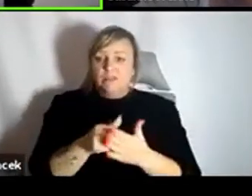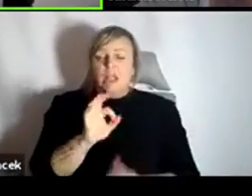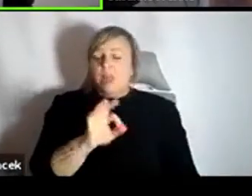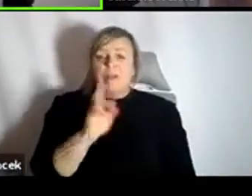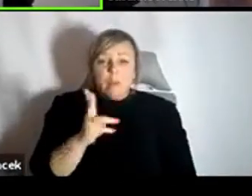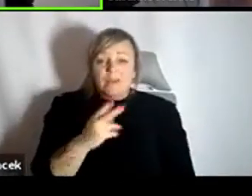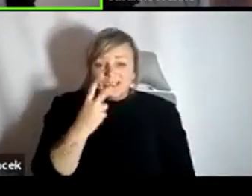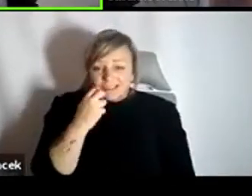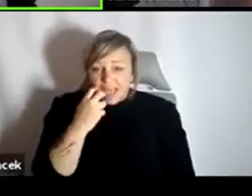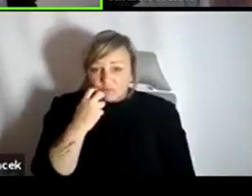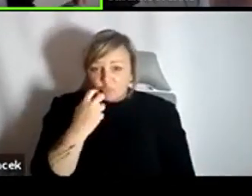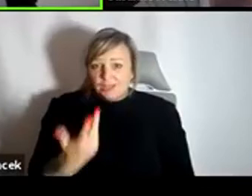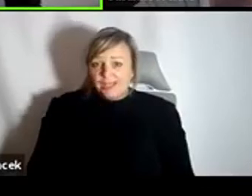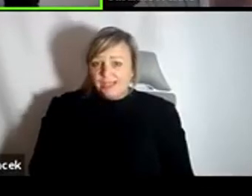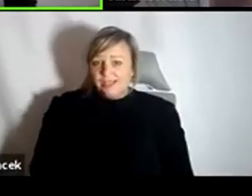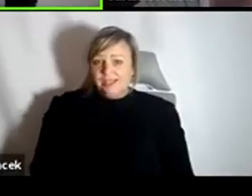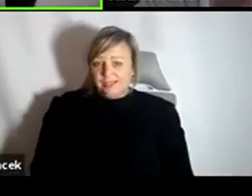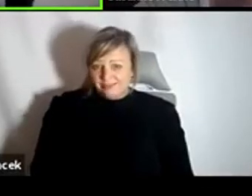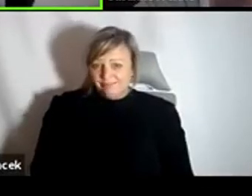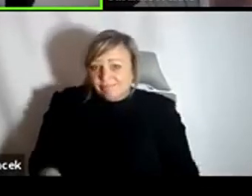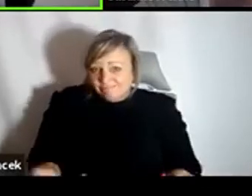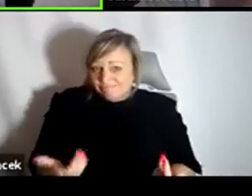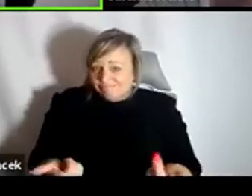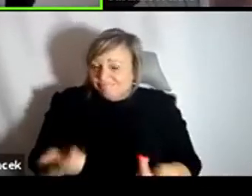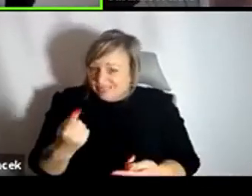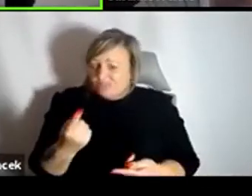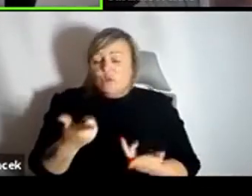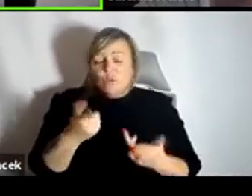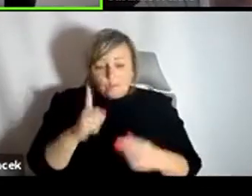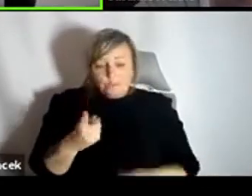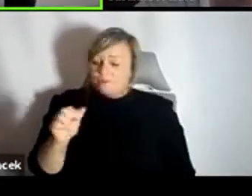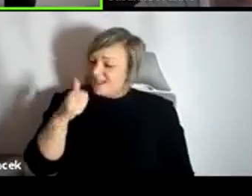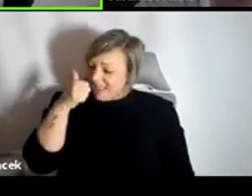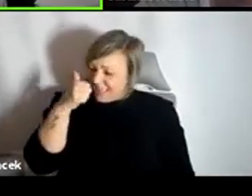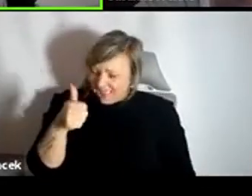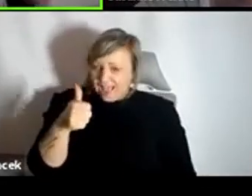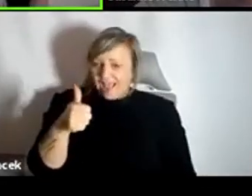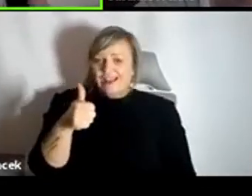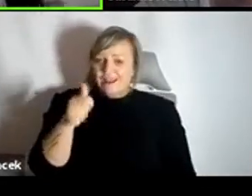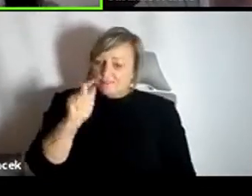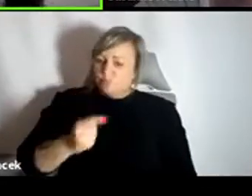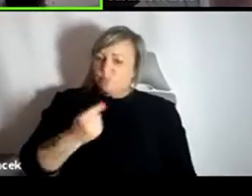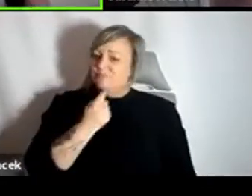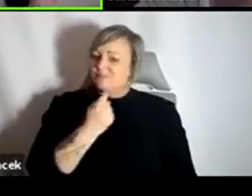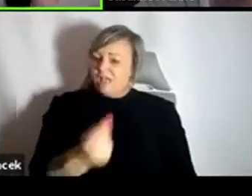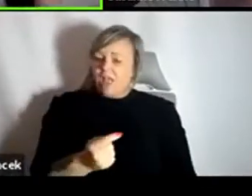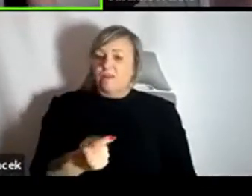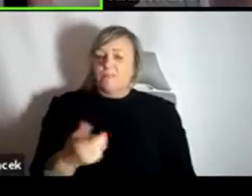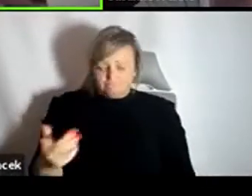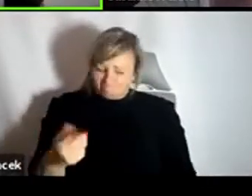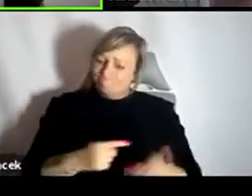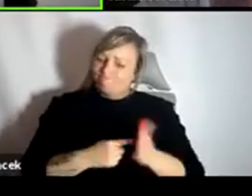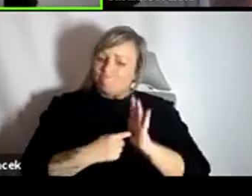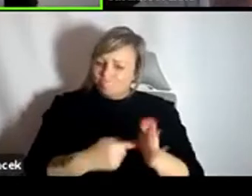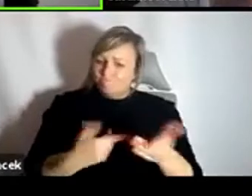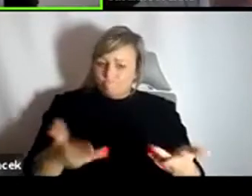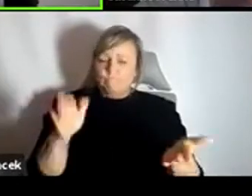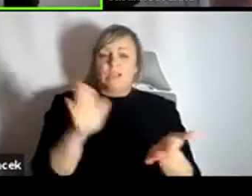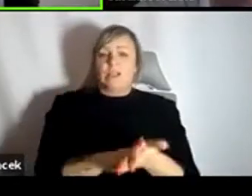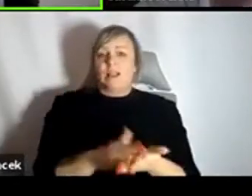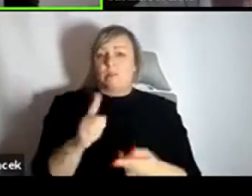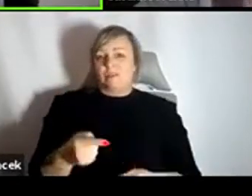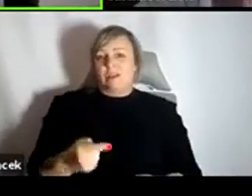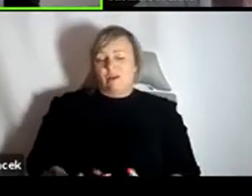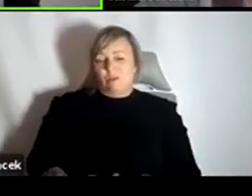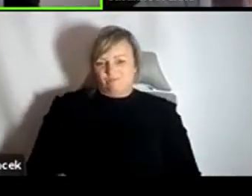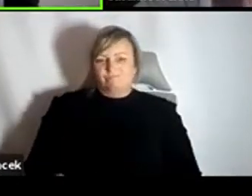Nasenspray. Und irgendwie müsste da mal einer vorangehen und wirklich auch zeigen, dass das funktioniert. Und ich glaube, da